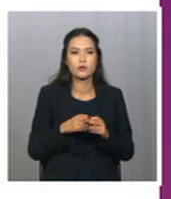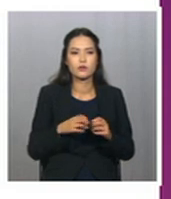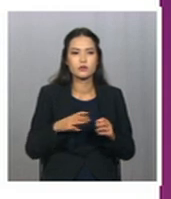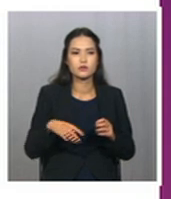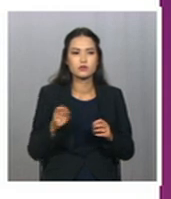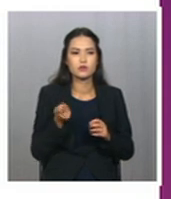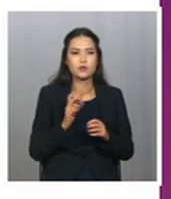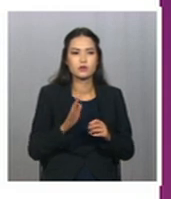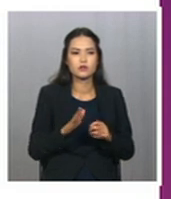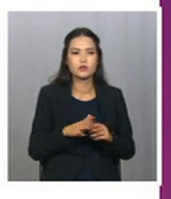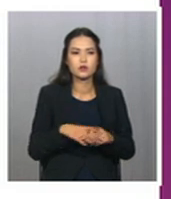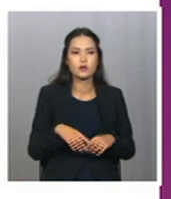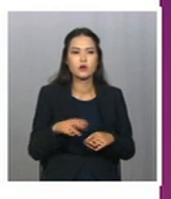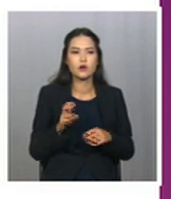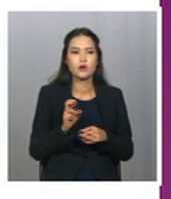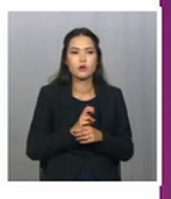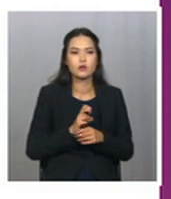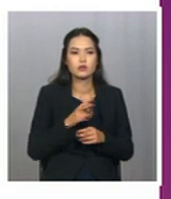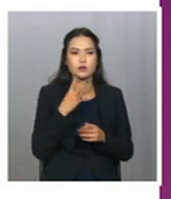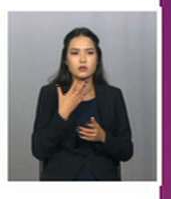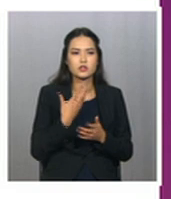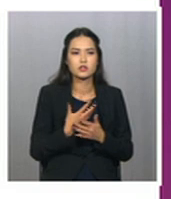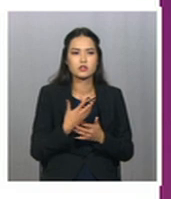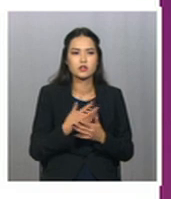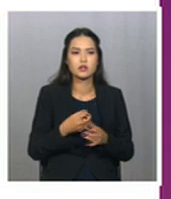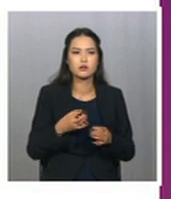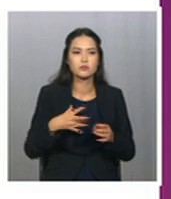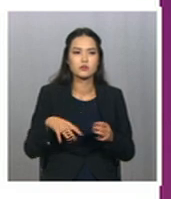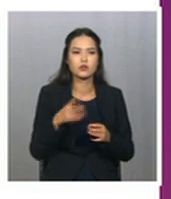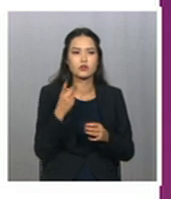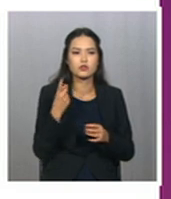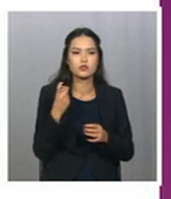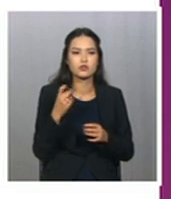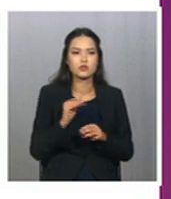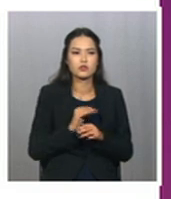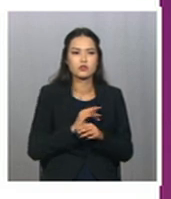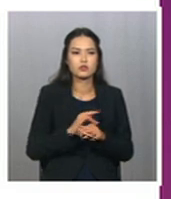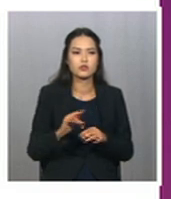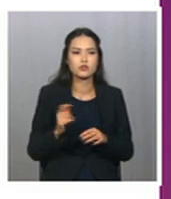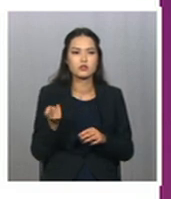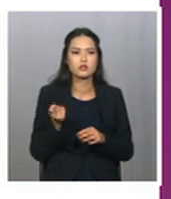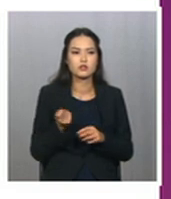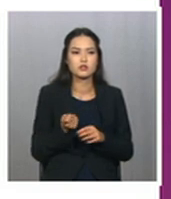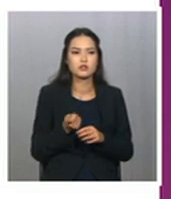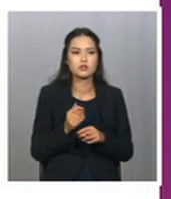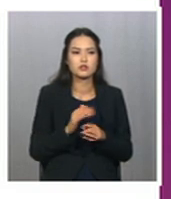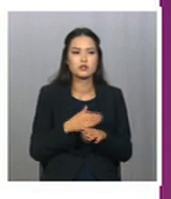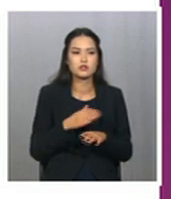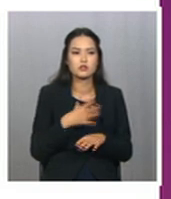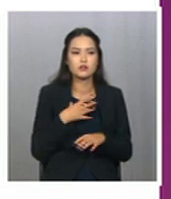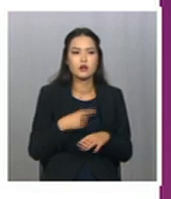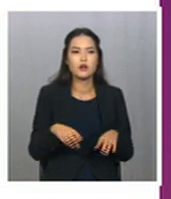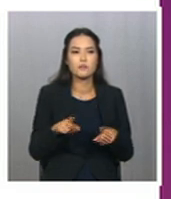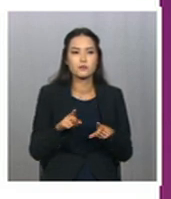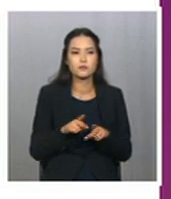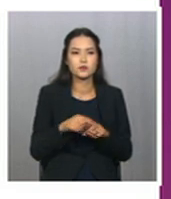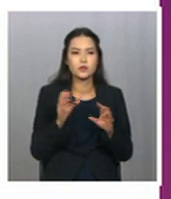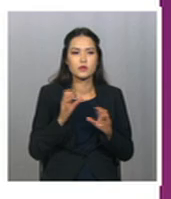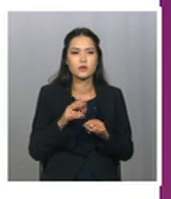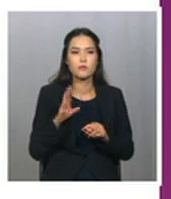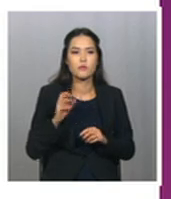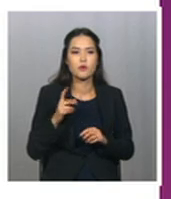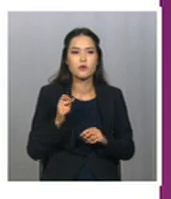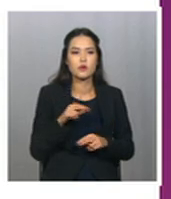жауынгерлері қорқақтықты көрсетсе, бүкіл жүздік түгел жазаланды. Бұл тәртіп монғол әскерін